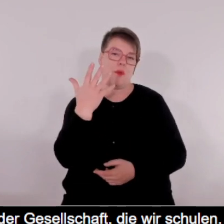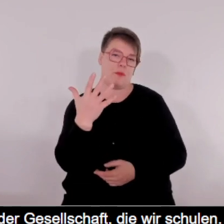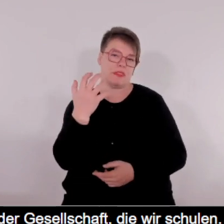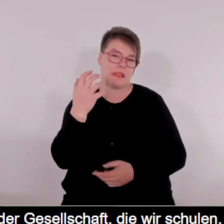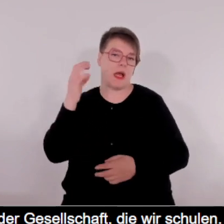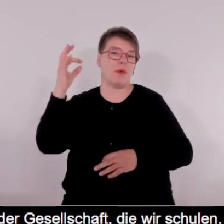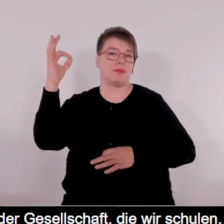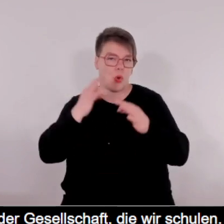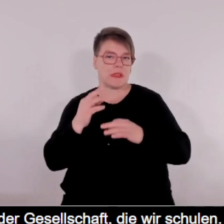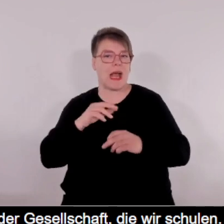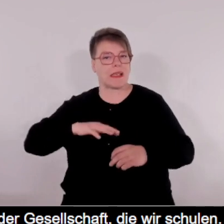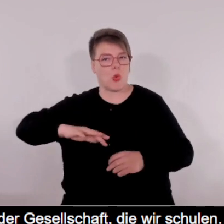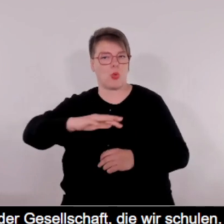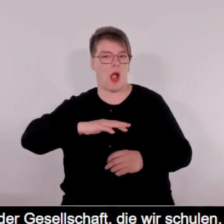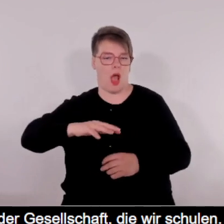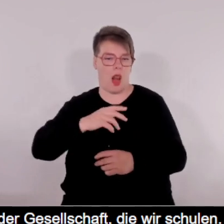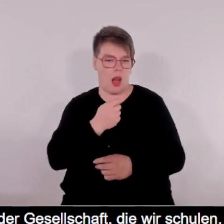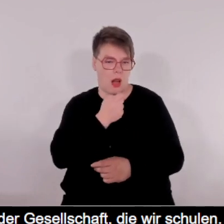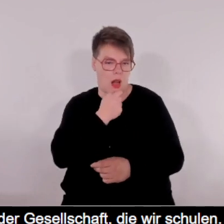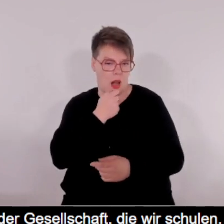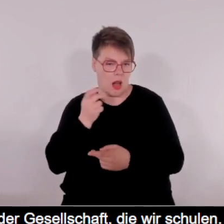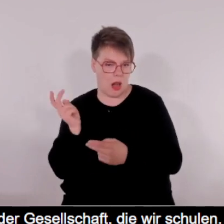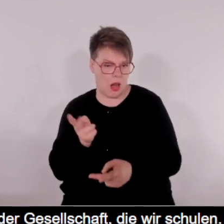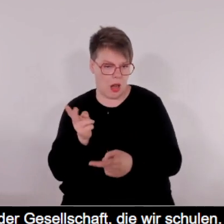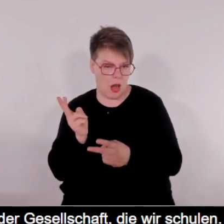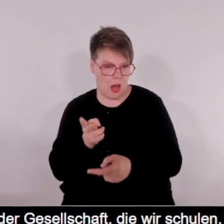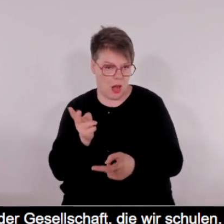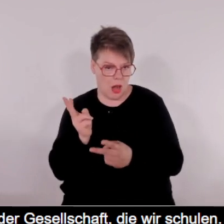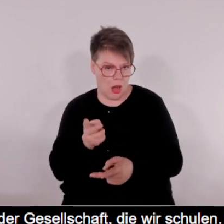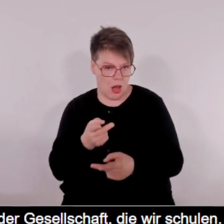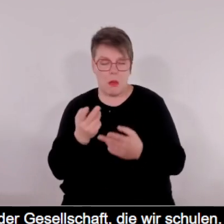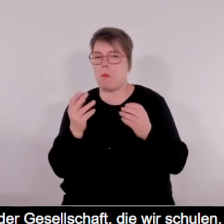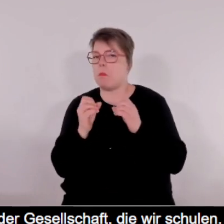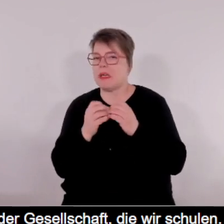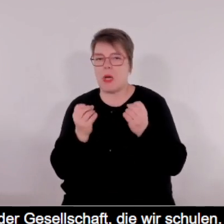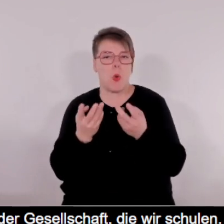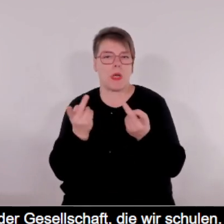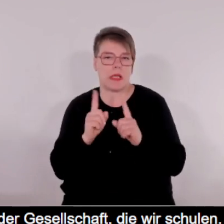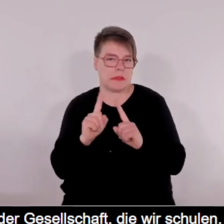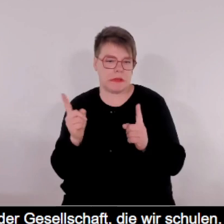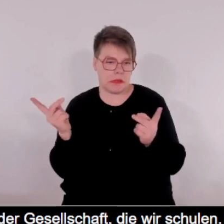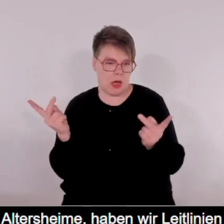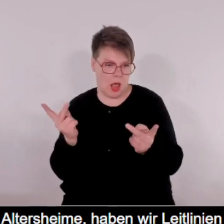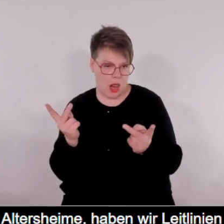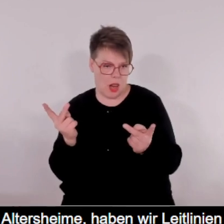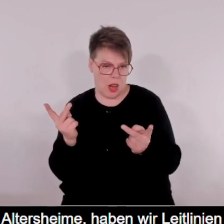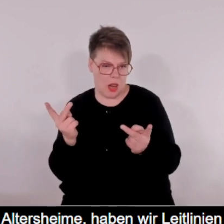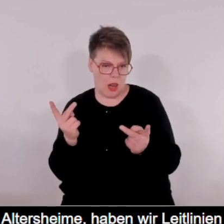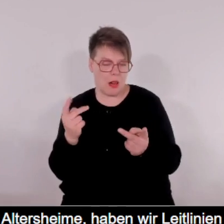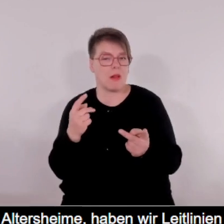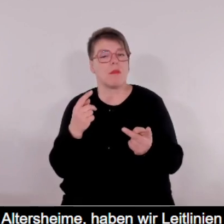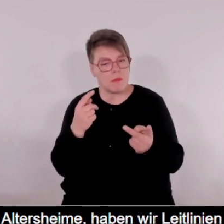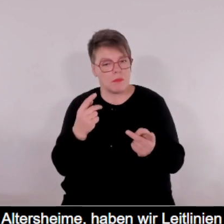wollen das natürlich weiterführen. Ob das bayerische Strohschwein oder eine vegane Bowl, bei uns bekommen Sie alles.